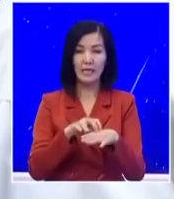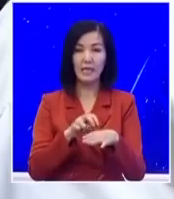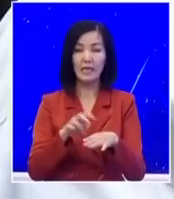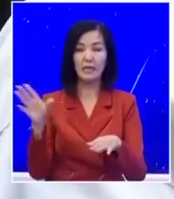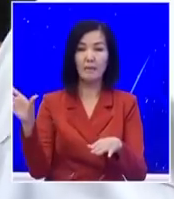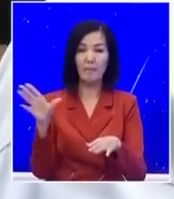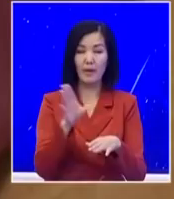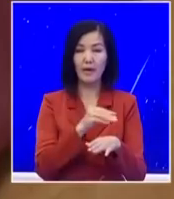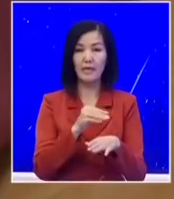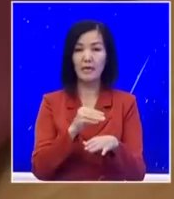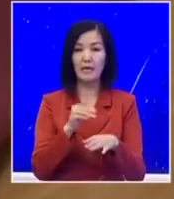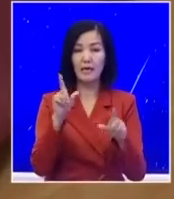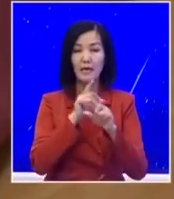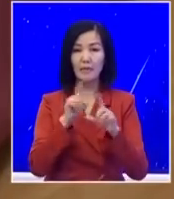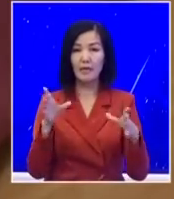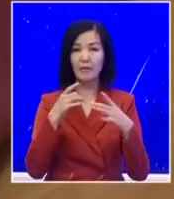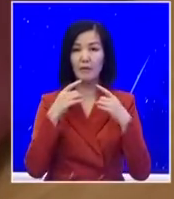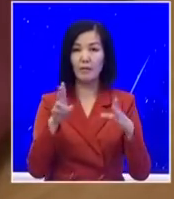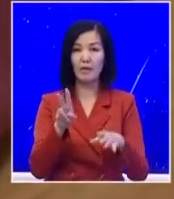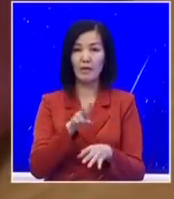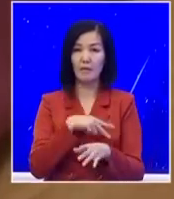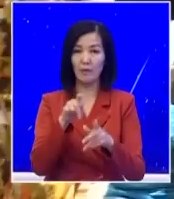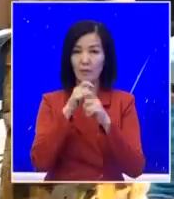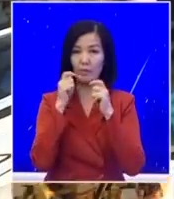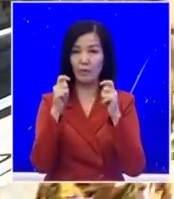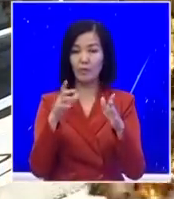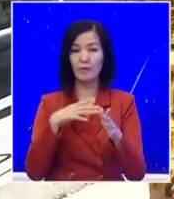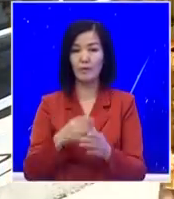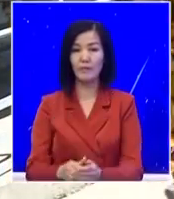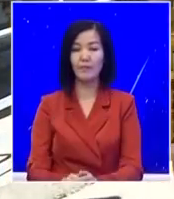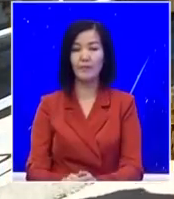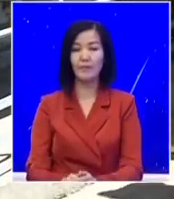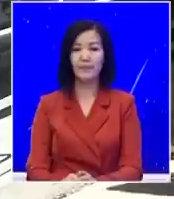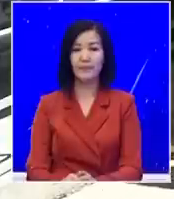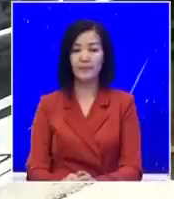жандардың бірқатары мекеме мерейтойыменен қатар еңбек етіп келеді. Роза